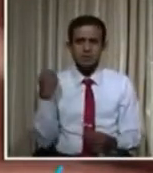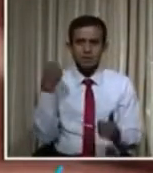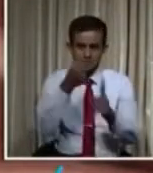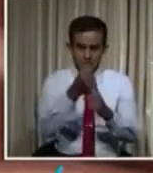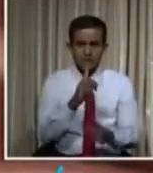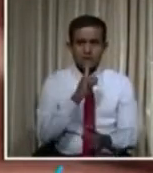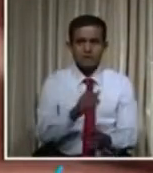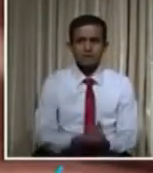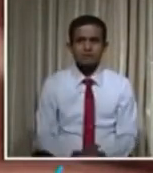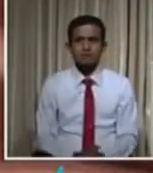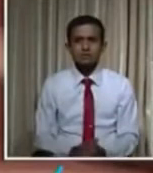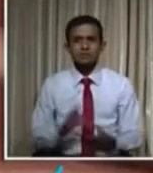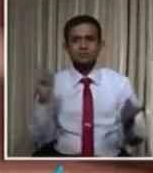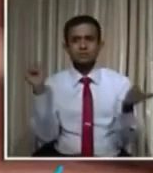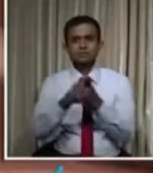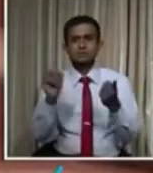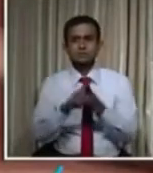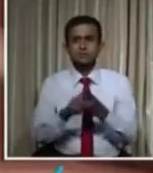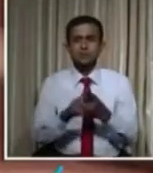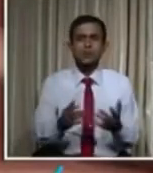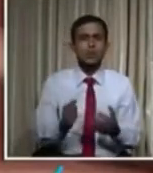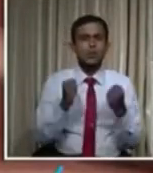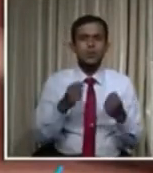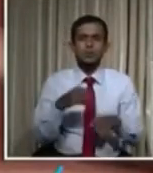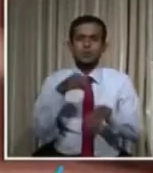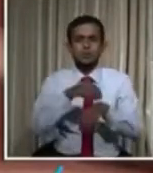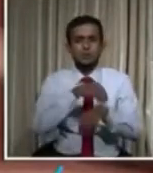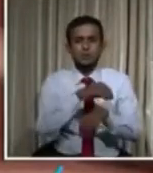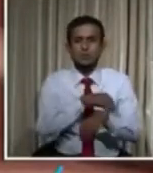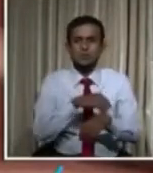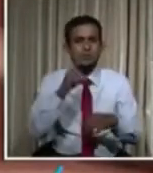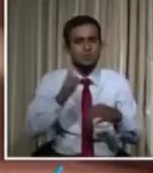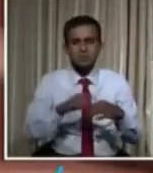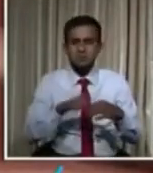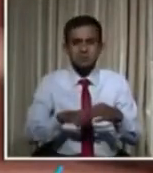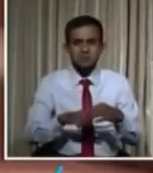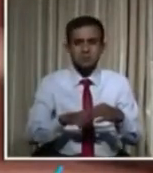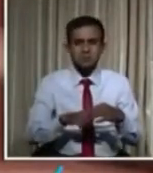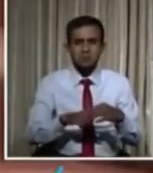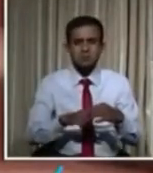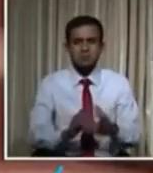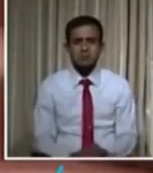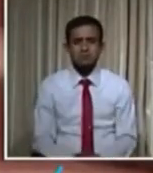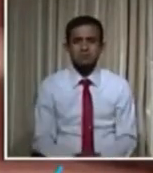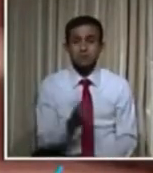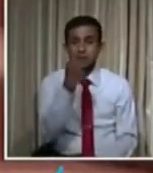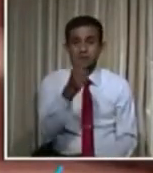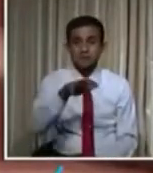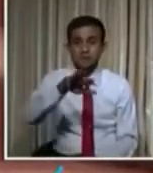කියලා. ගහ ගන්න ගියොත් මොන මොන විදිහේ තුවාල ඇති වෙයිද කියන එක ප්‍රශ්නයක්.